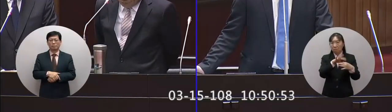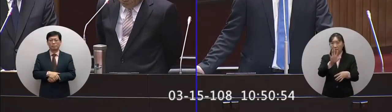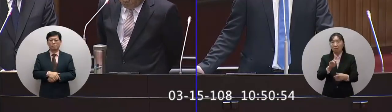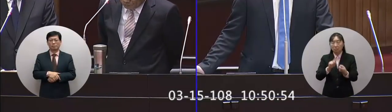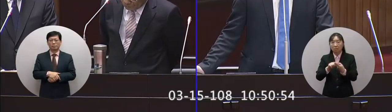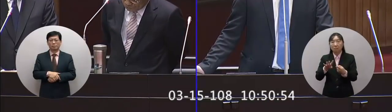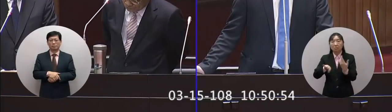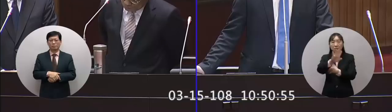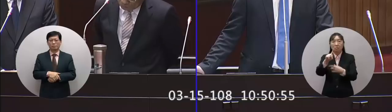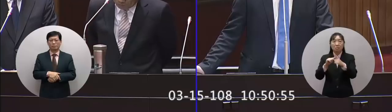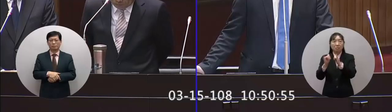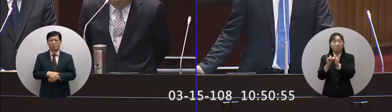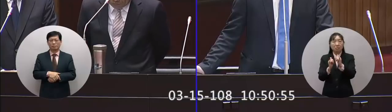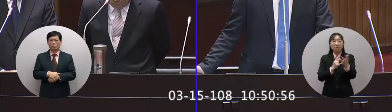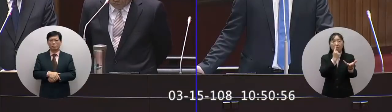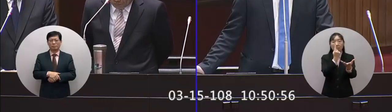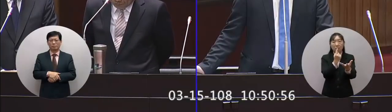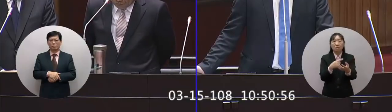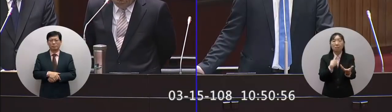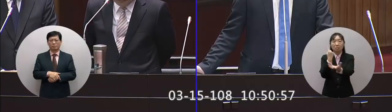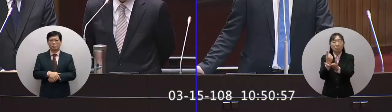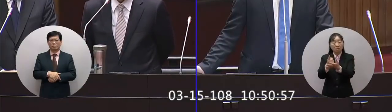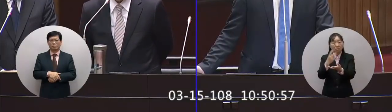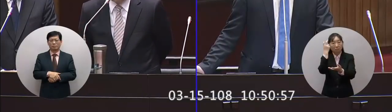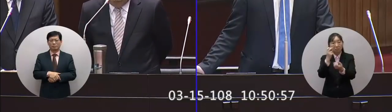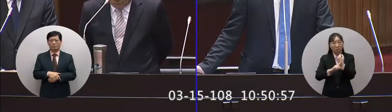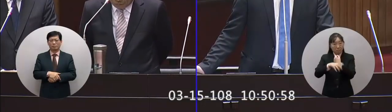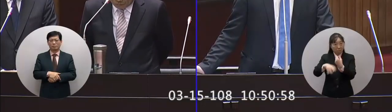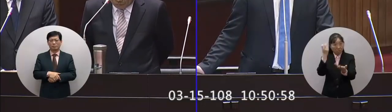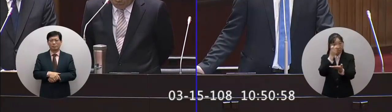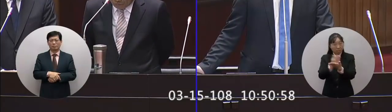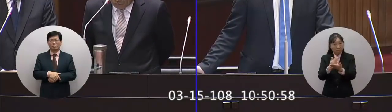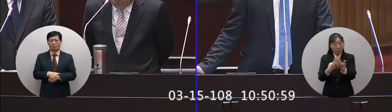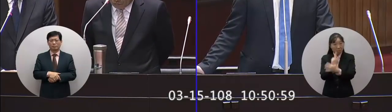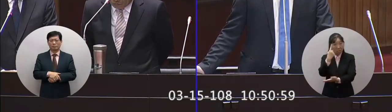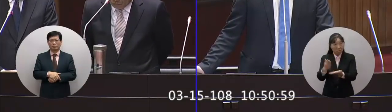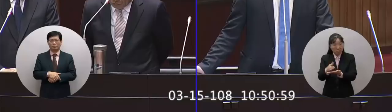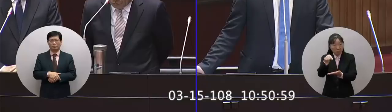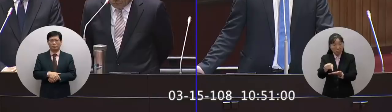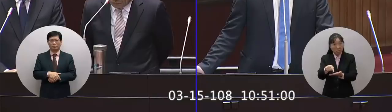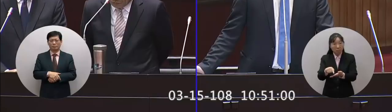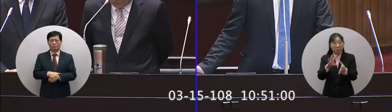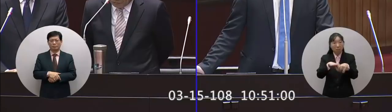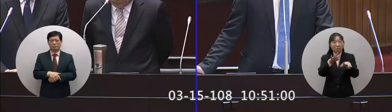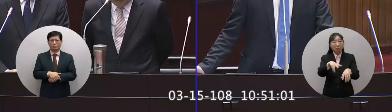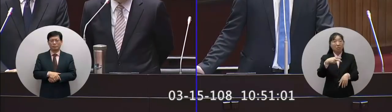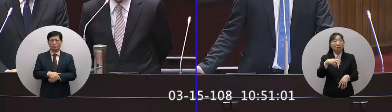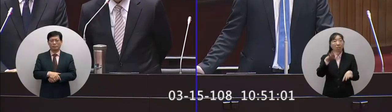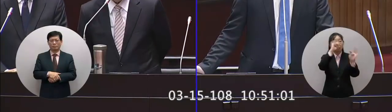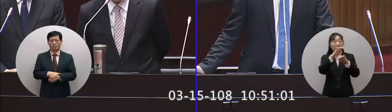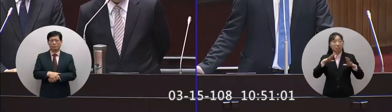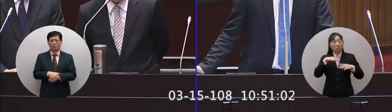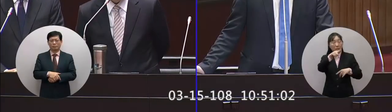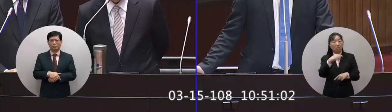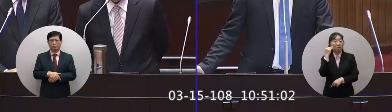参与审判，不是只有在审判中哦。事实上，对于检察官，他们在行使不起诉的权利的